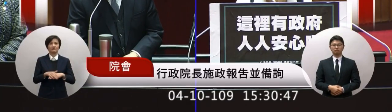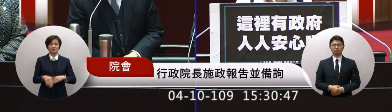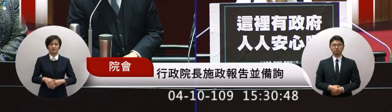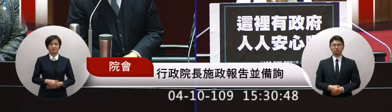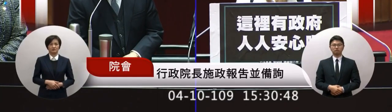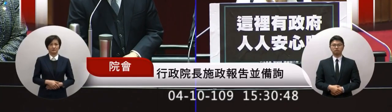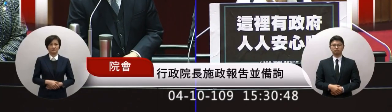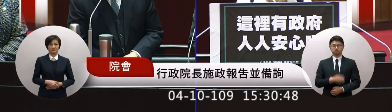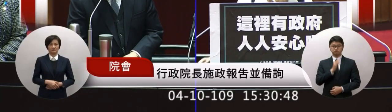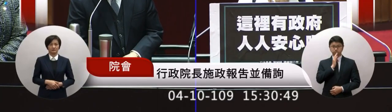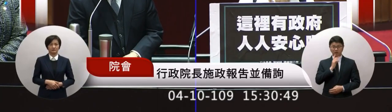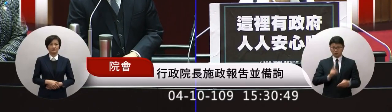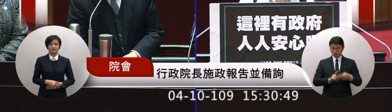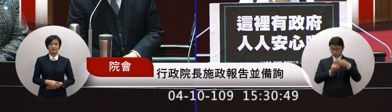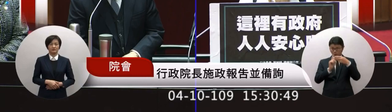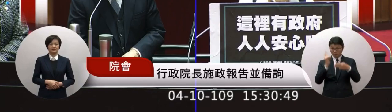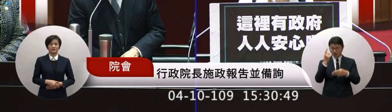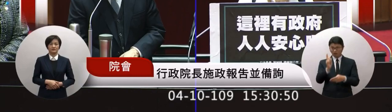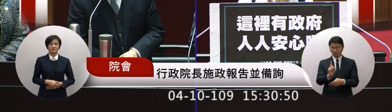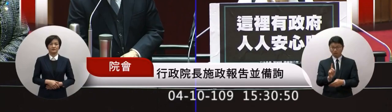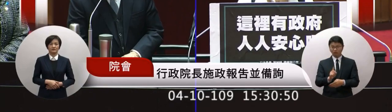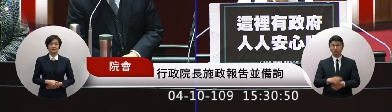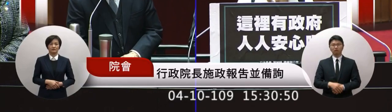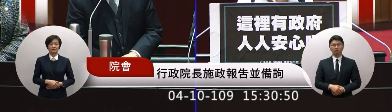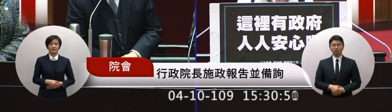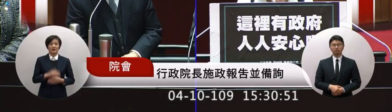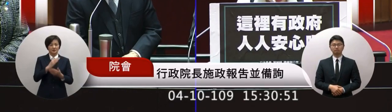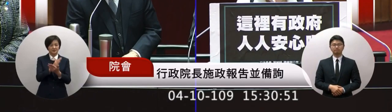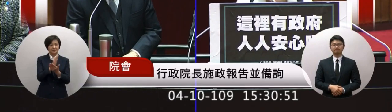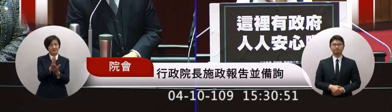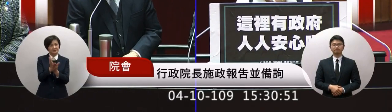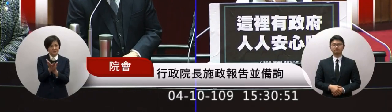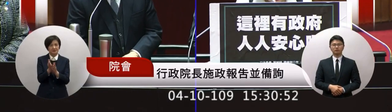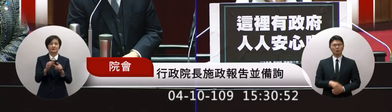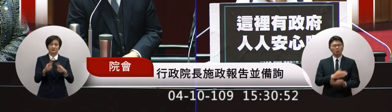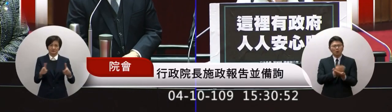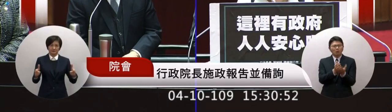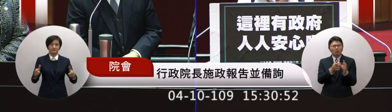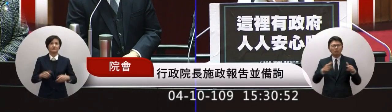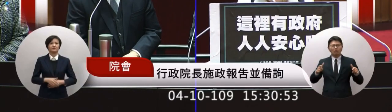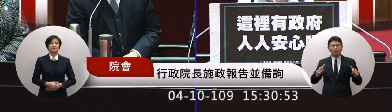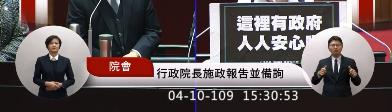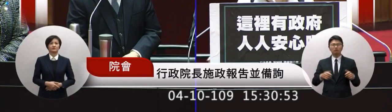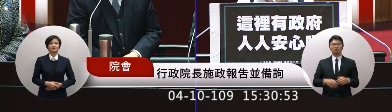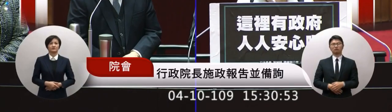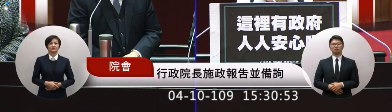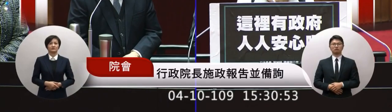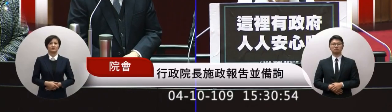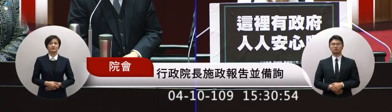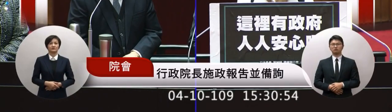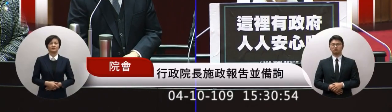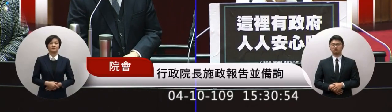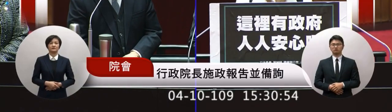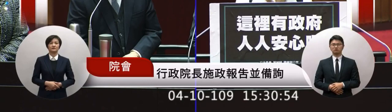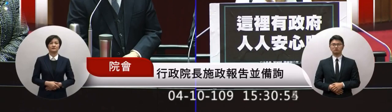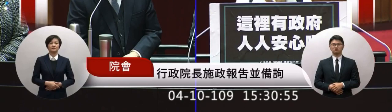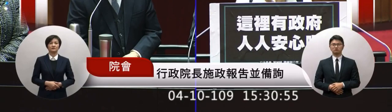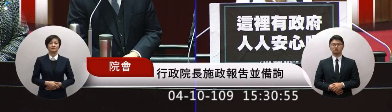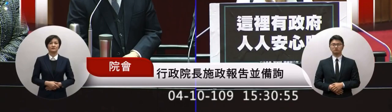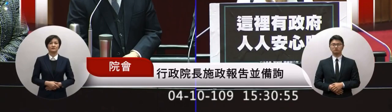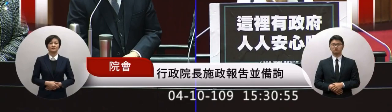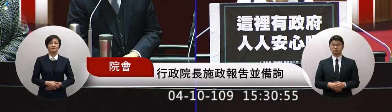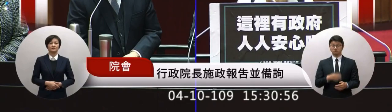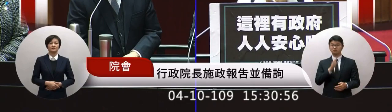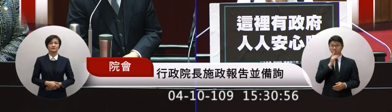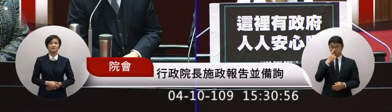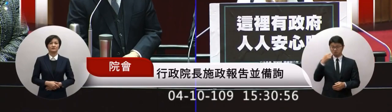那主要的理由呢？ 多种理由。 多种理由是、啊，那是不是跟我们劳动